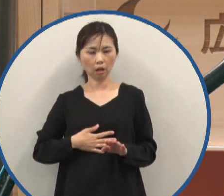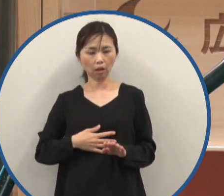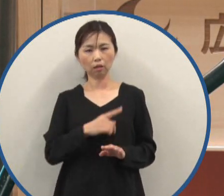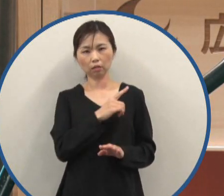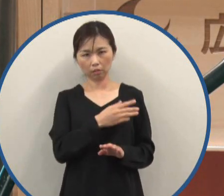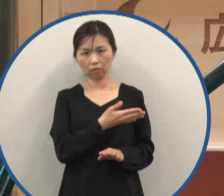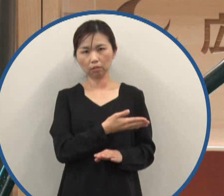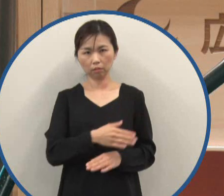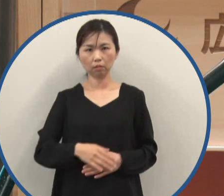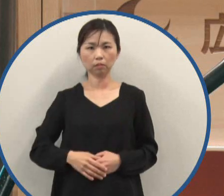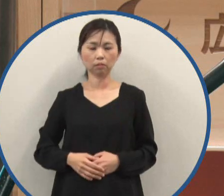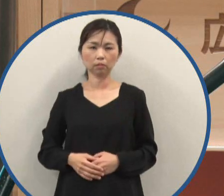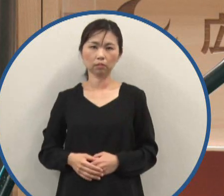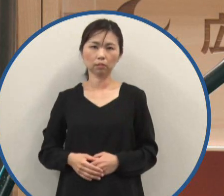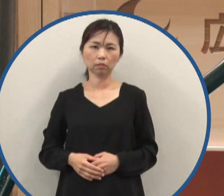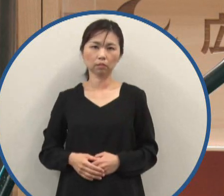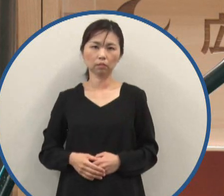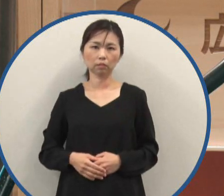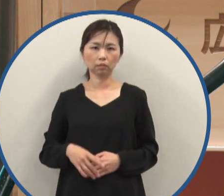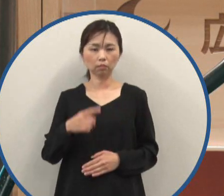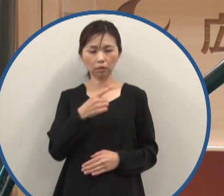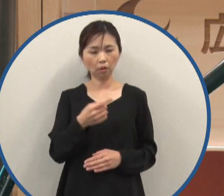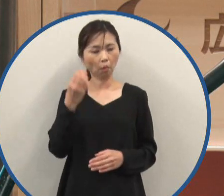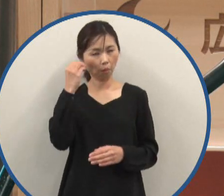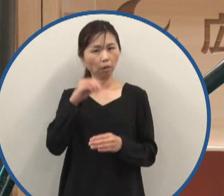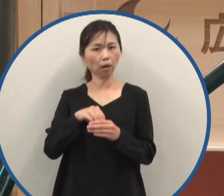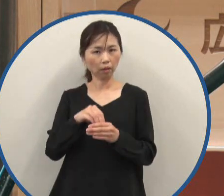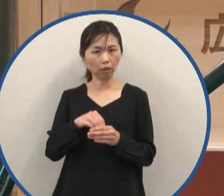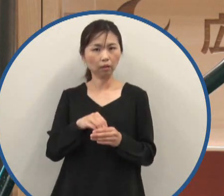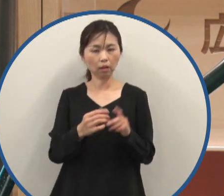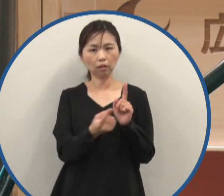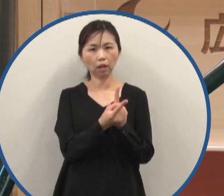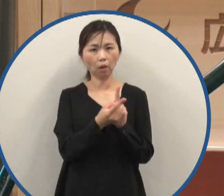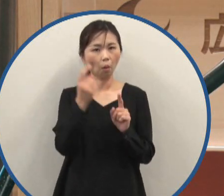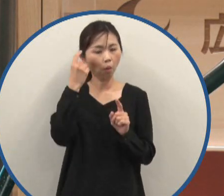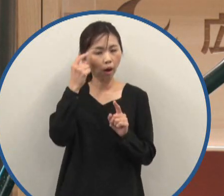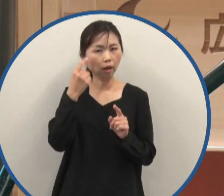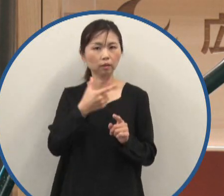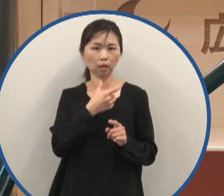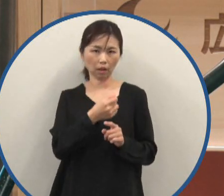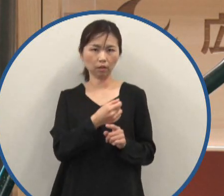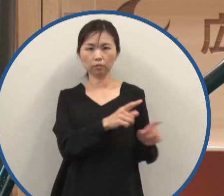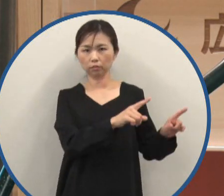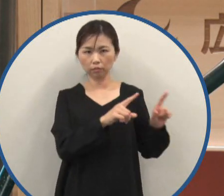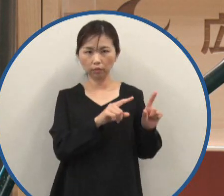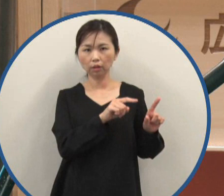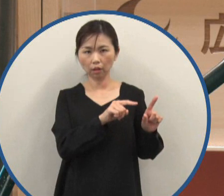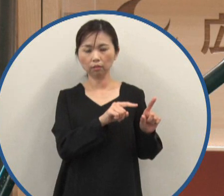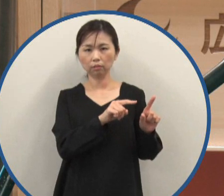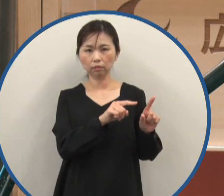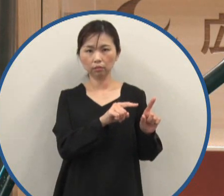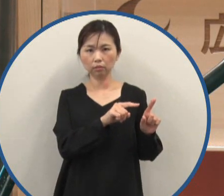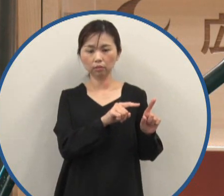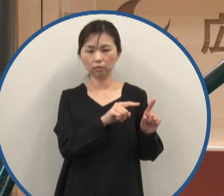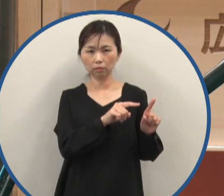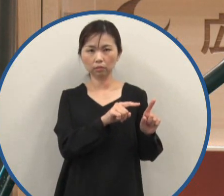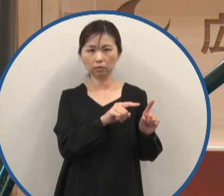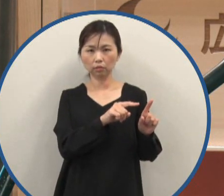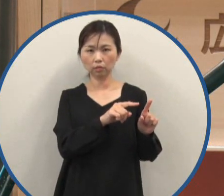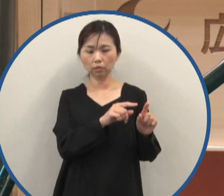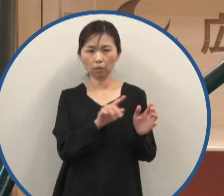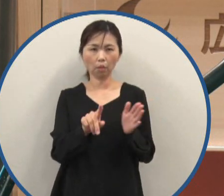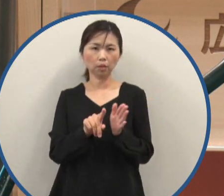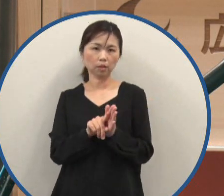が、まあ、それを頭に入れて対応を考えたいということではありますが、そのどっちの方向に行くかということについてはです